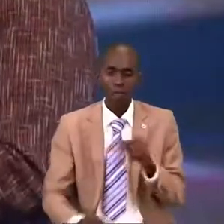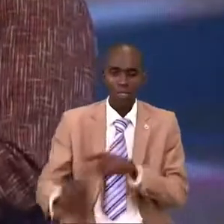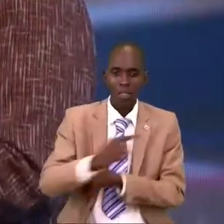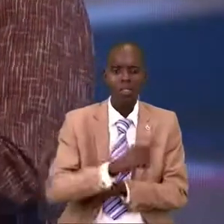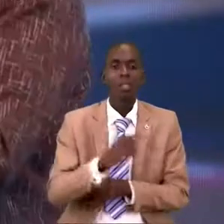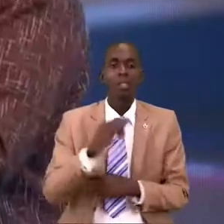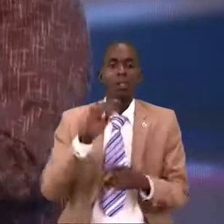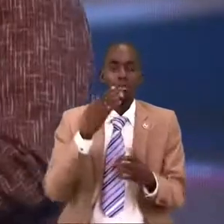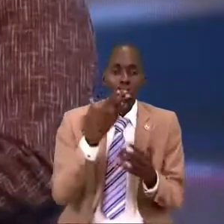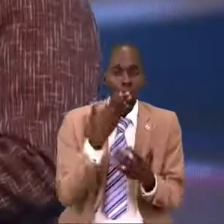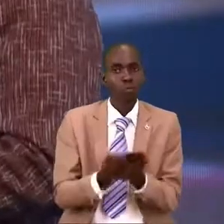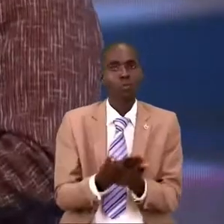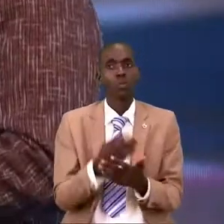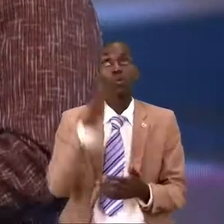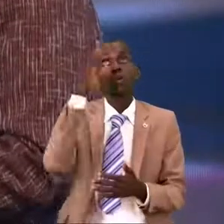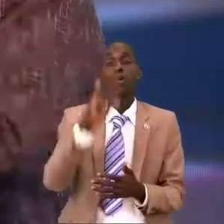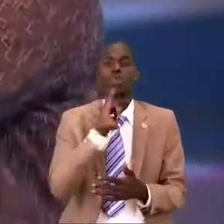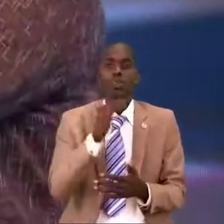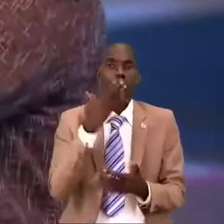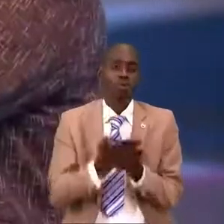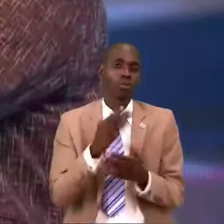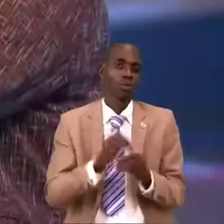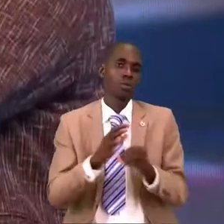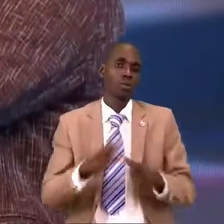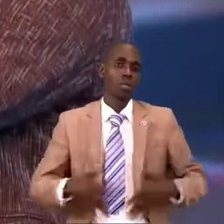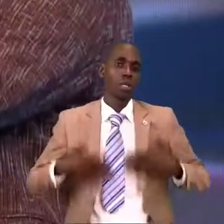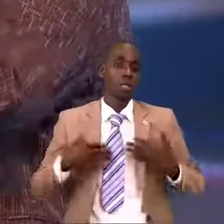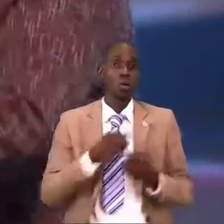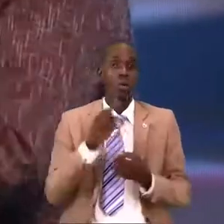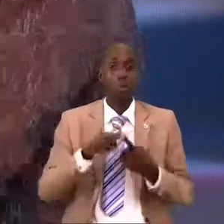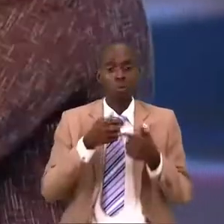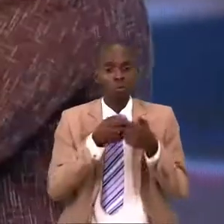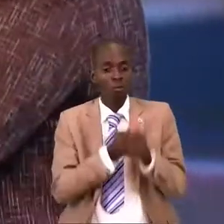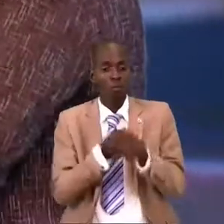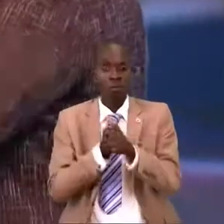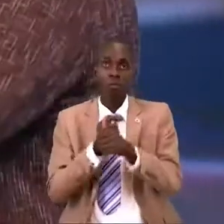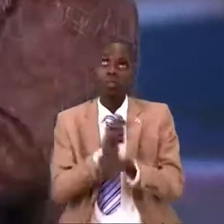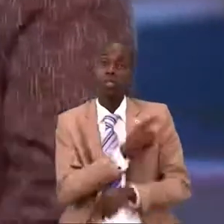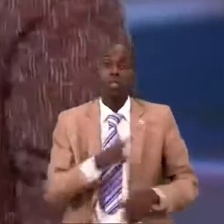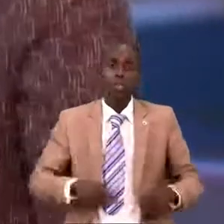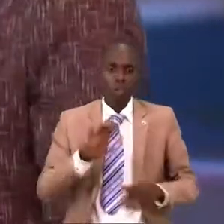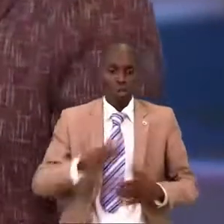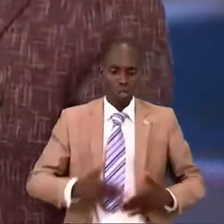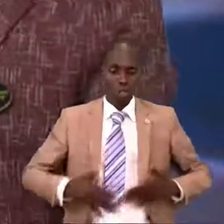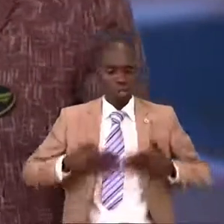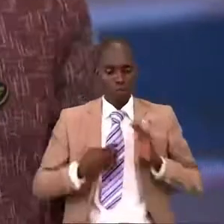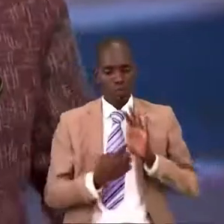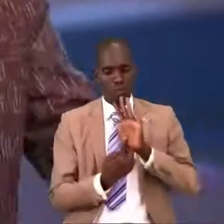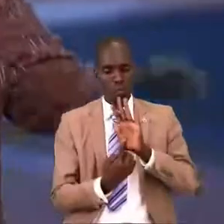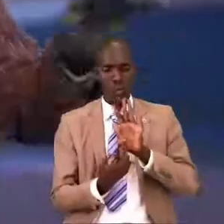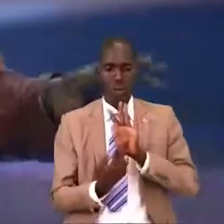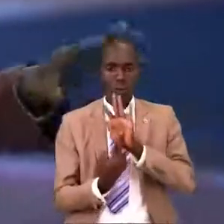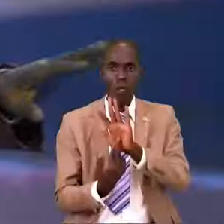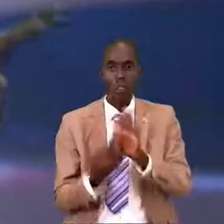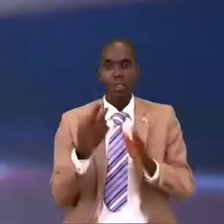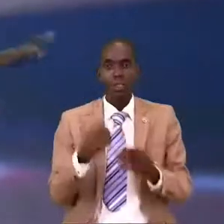Seigneur et votre vie représente et reflète l'Évangile, votre vie représente et reflète